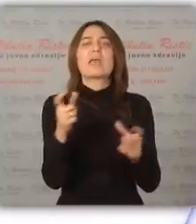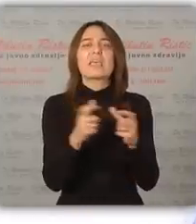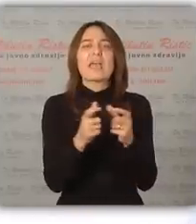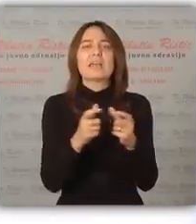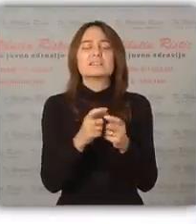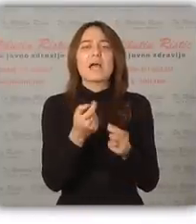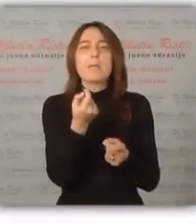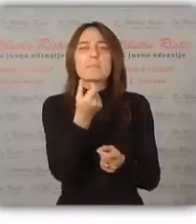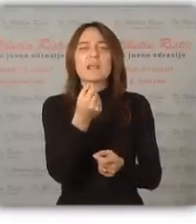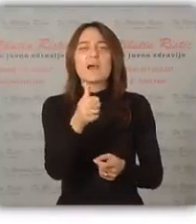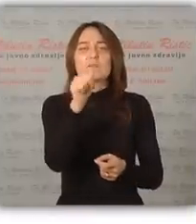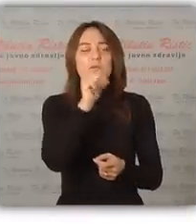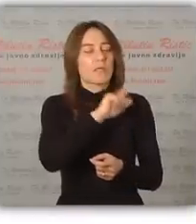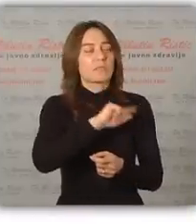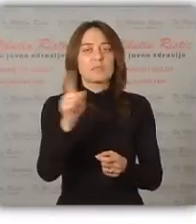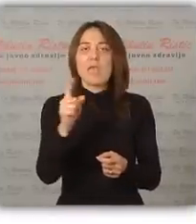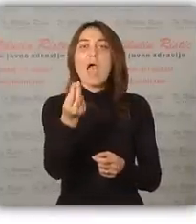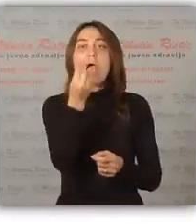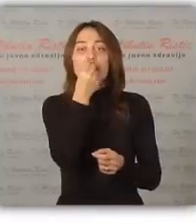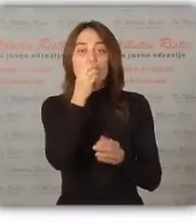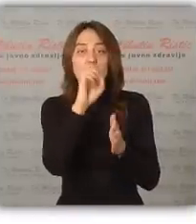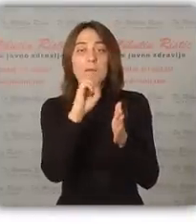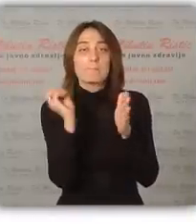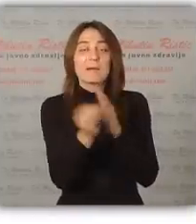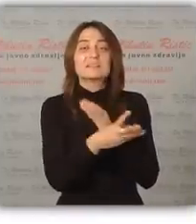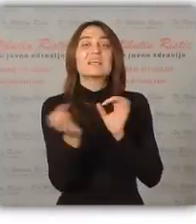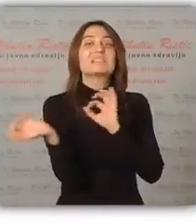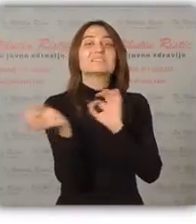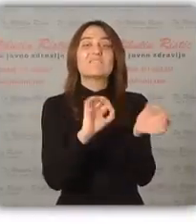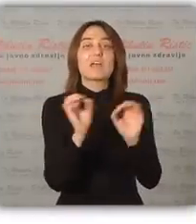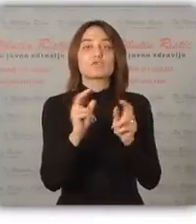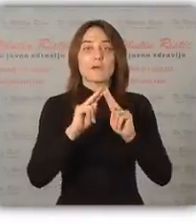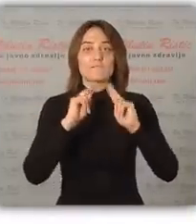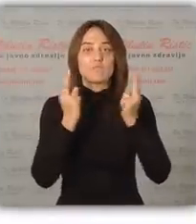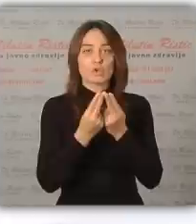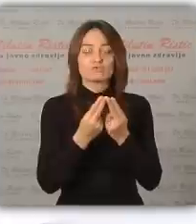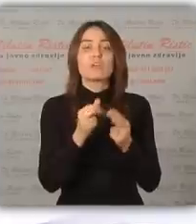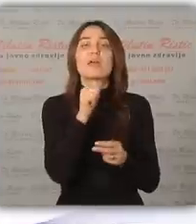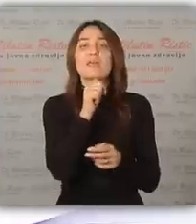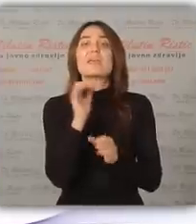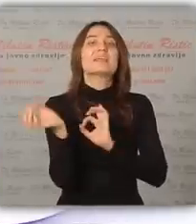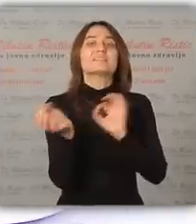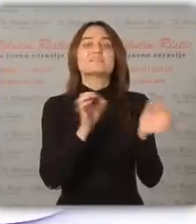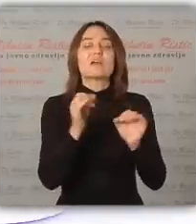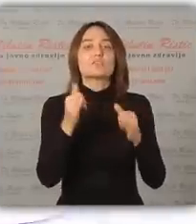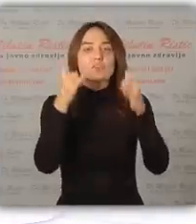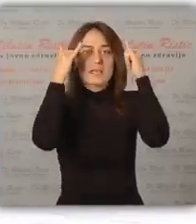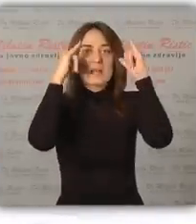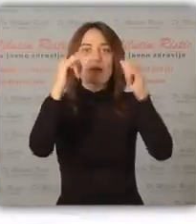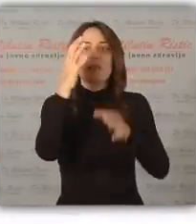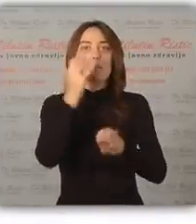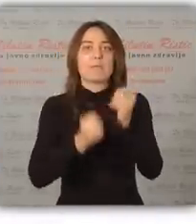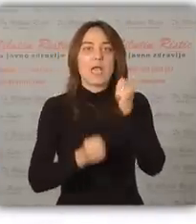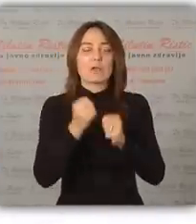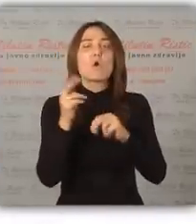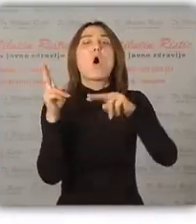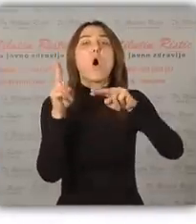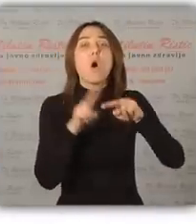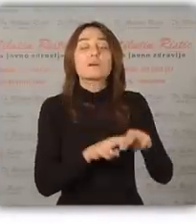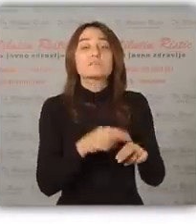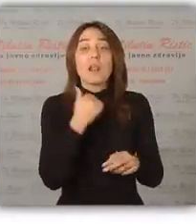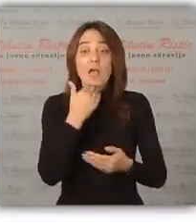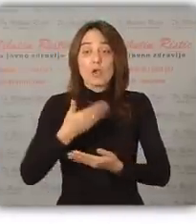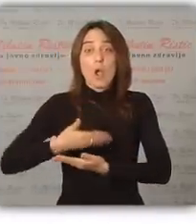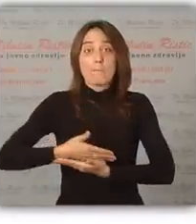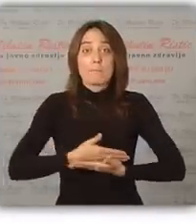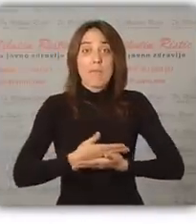i to je sve. Ne, iz ishrane izbacujemo samo sveže voće i sveže kravlje mleko.